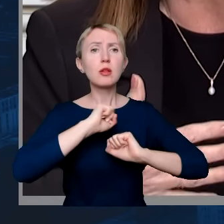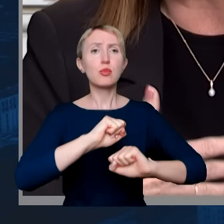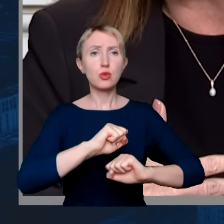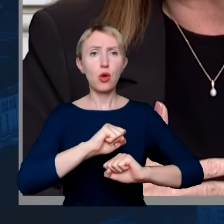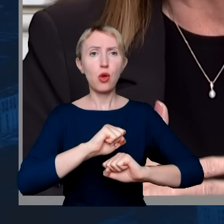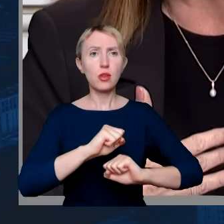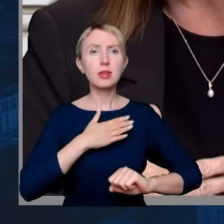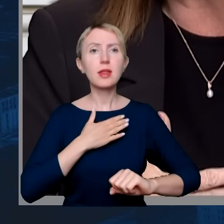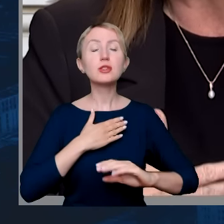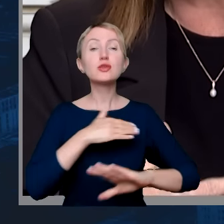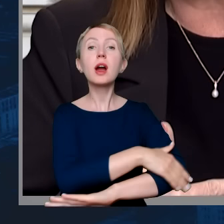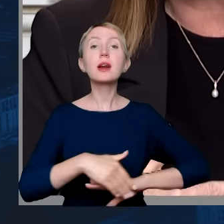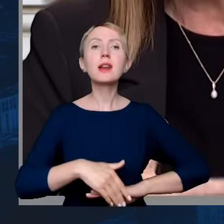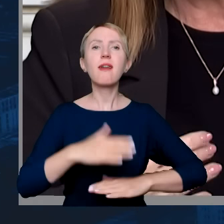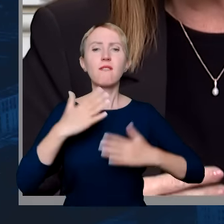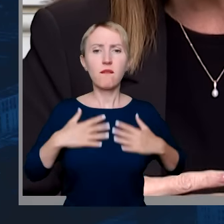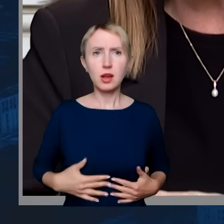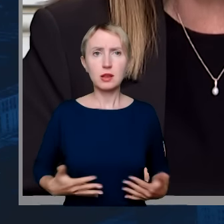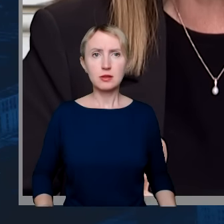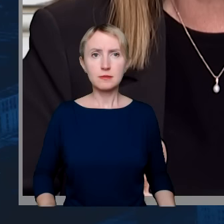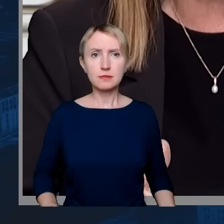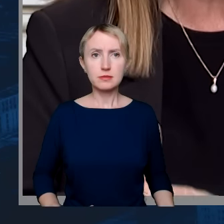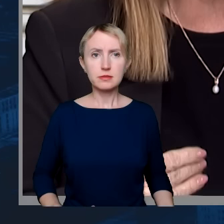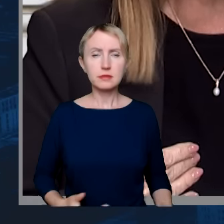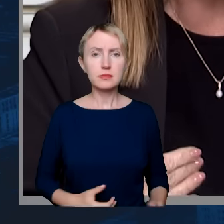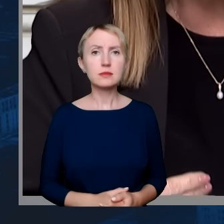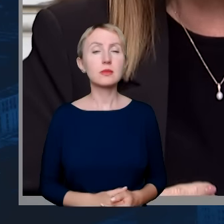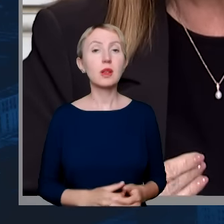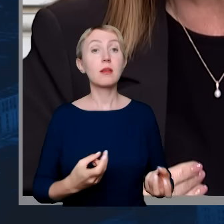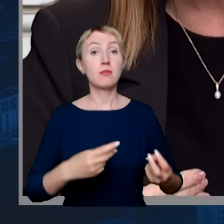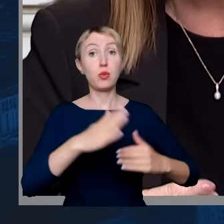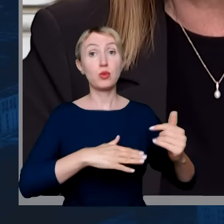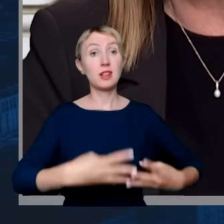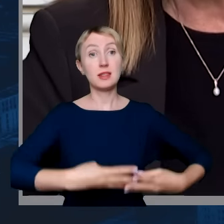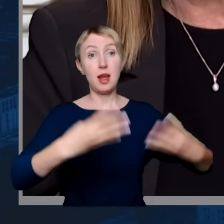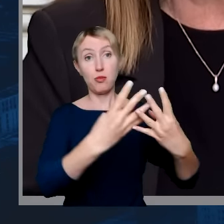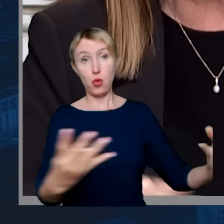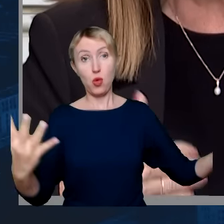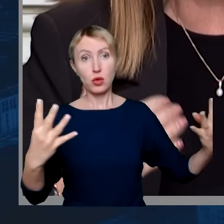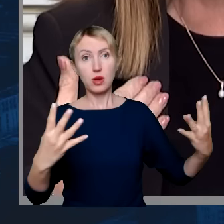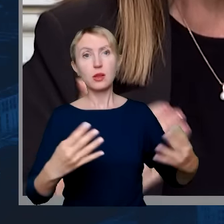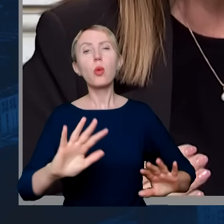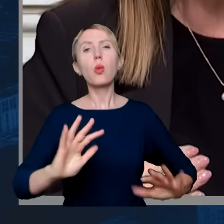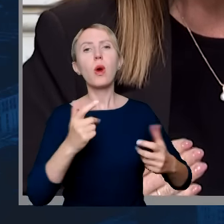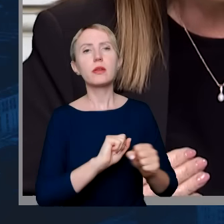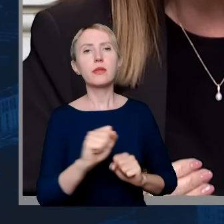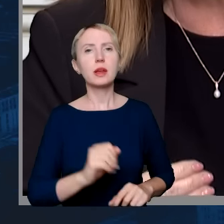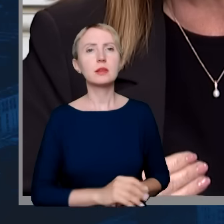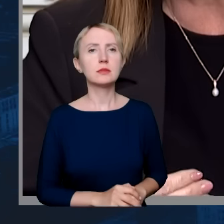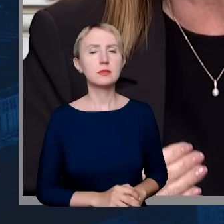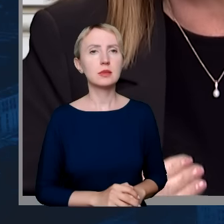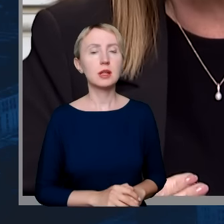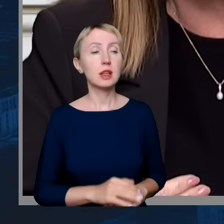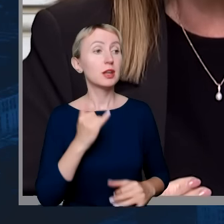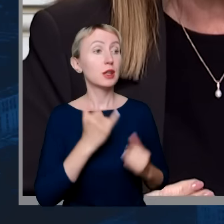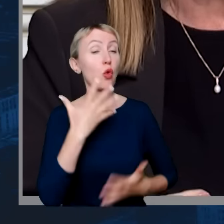granicy sobą. Po prostu sobą. Powstała zapora, jest dużo, dużo łatwiej. Ale, tutaj ale pan jeśli senator... się odbiera możliwość